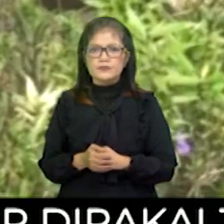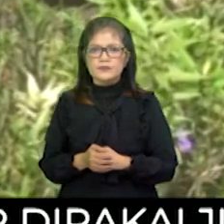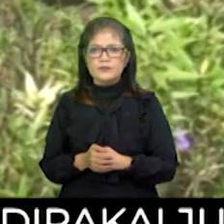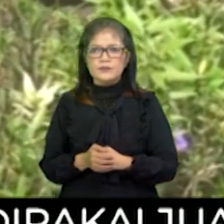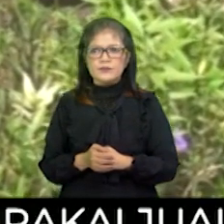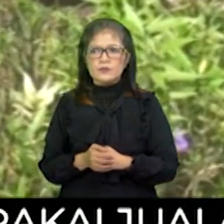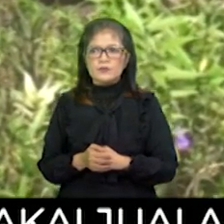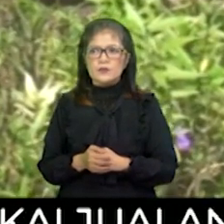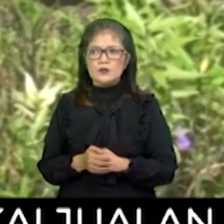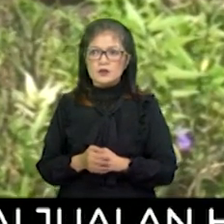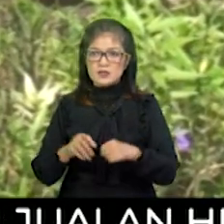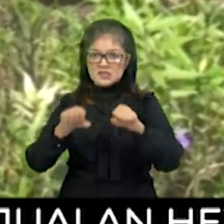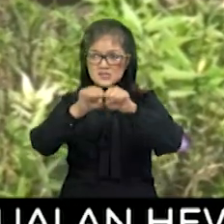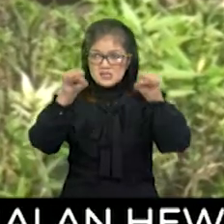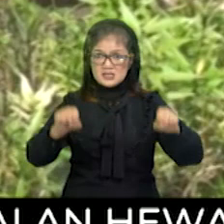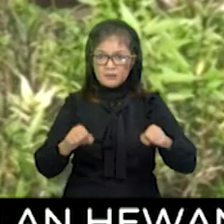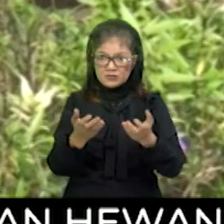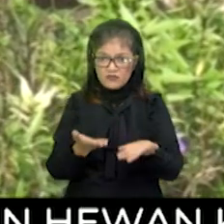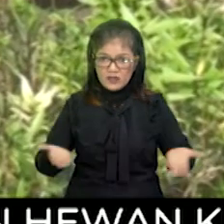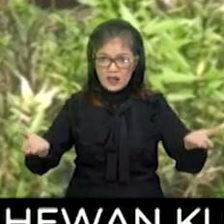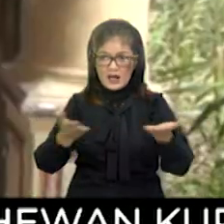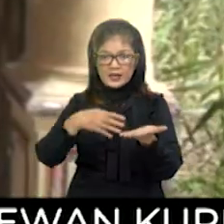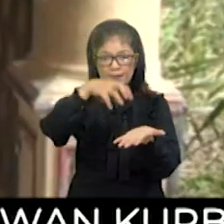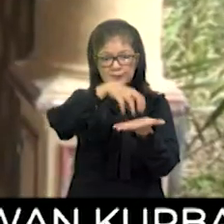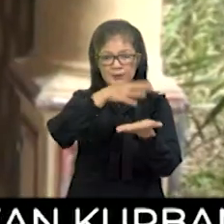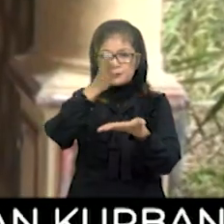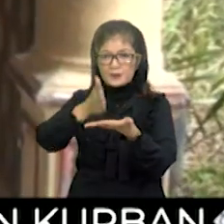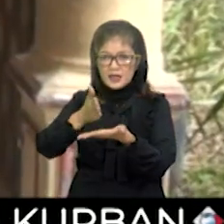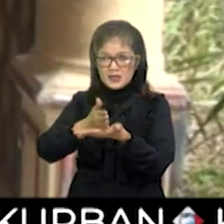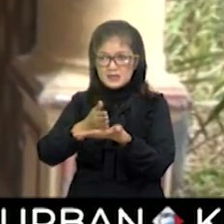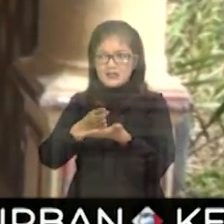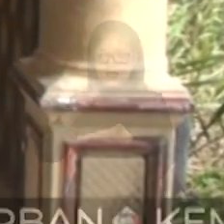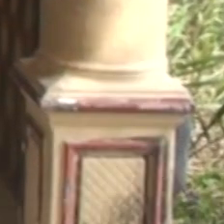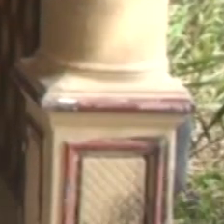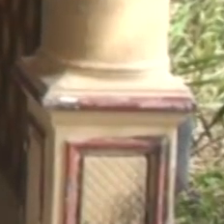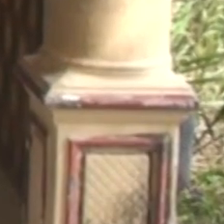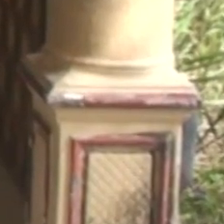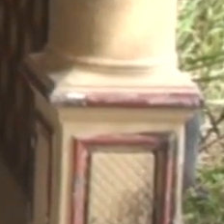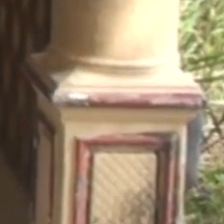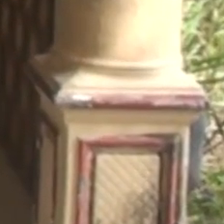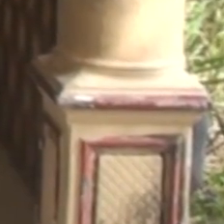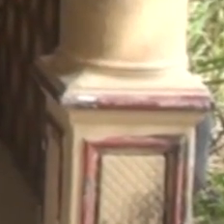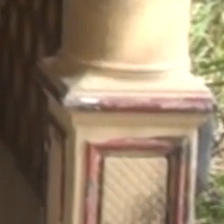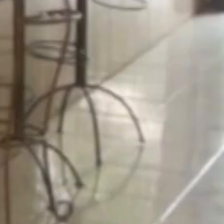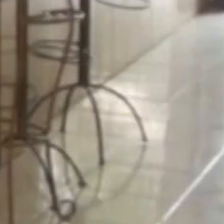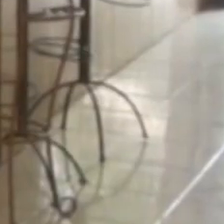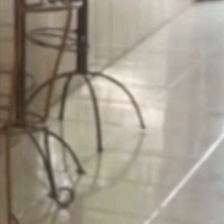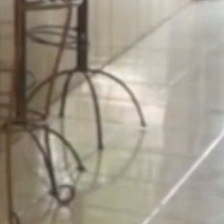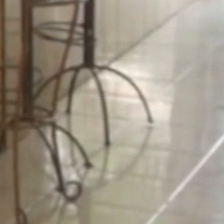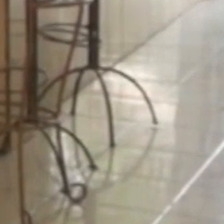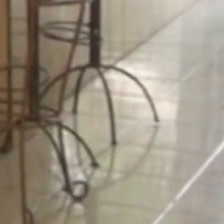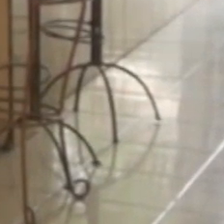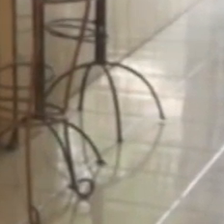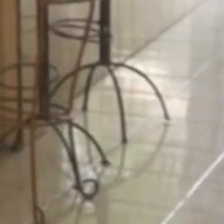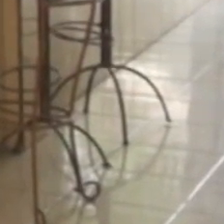Dampak penerapan sistem zonasi serta pembatasan siswa luar daerah masuk ke Kota Mojokerto, sejumlah sekolah dasar di Kota Mojokerto kekurangan murid saat